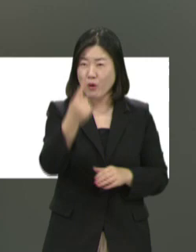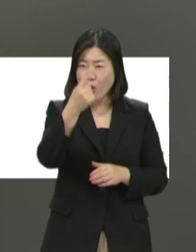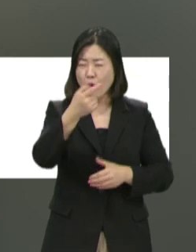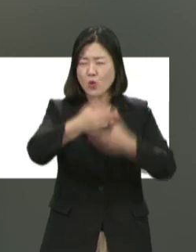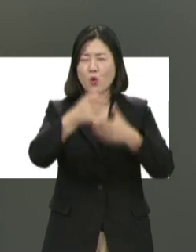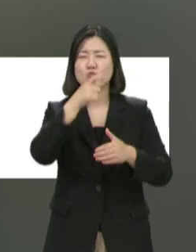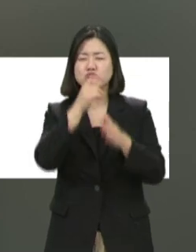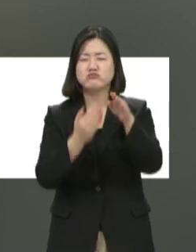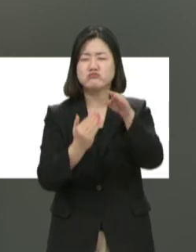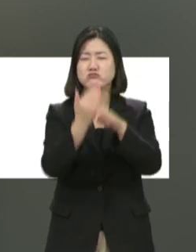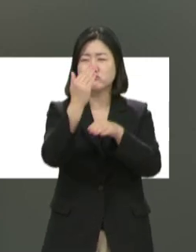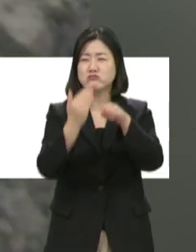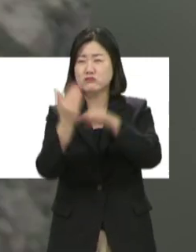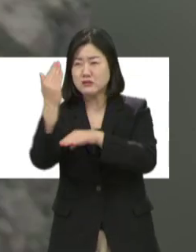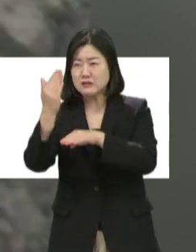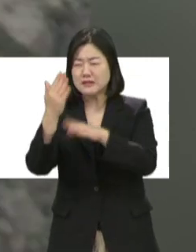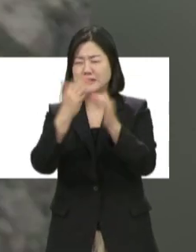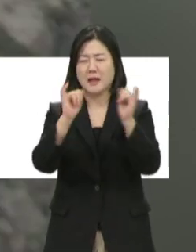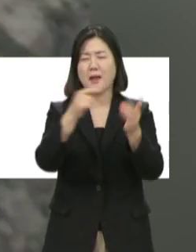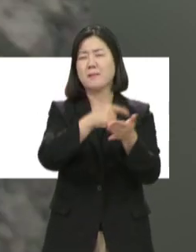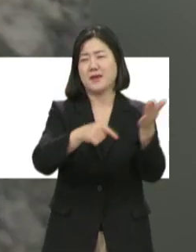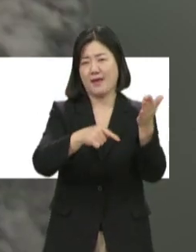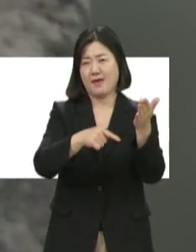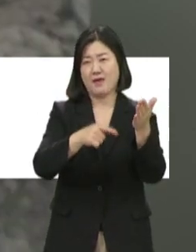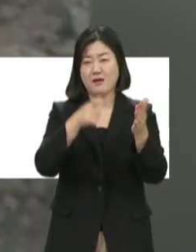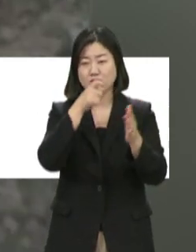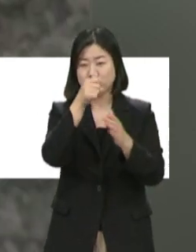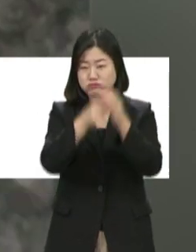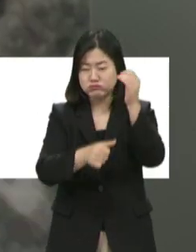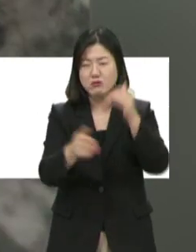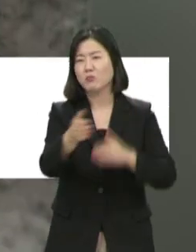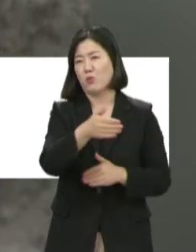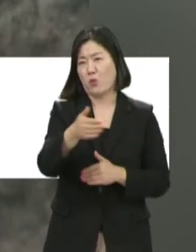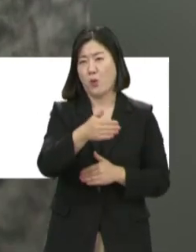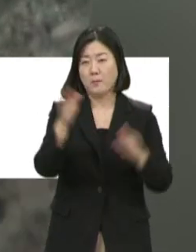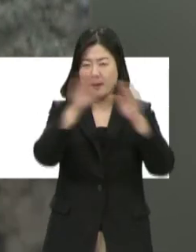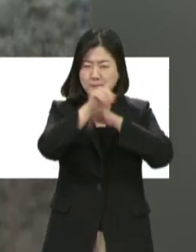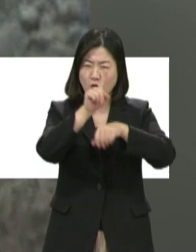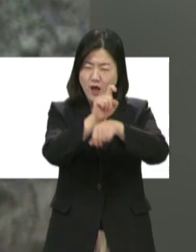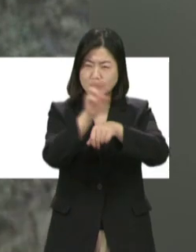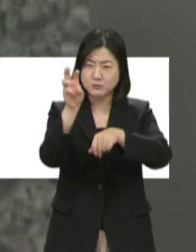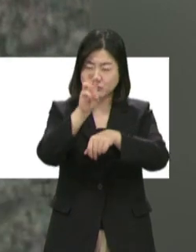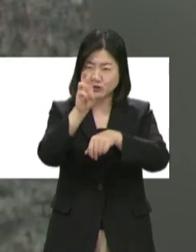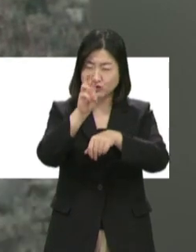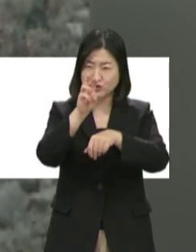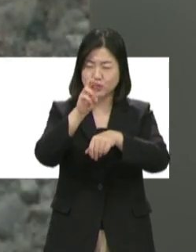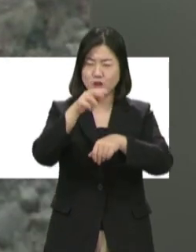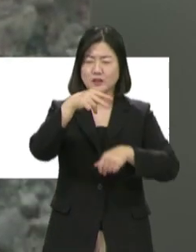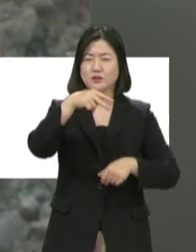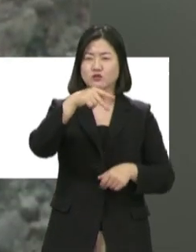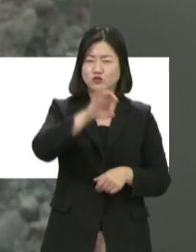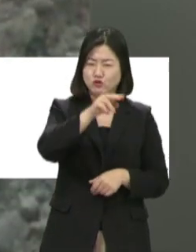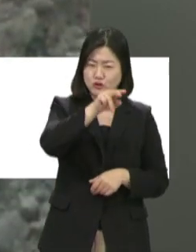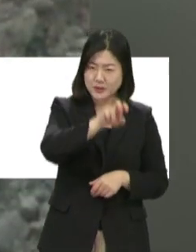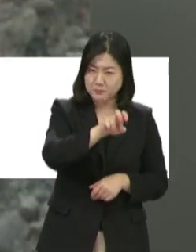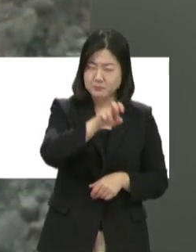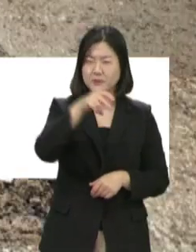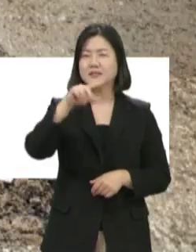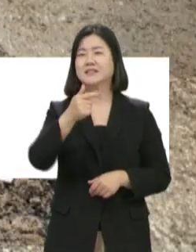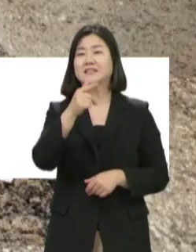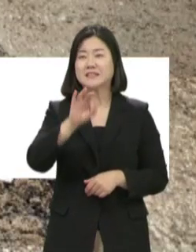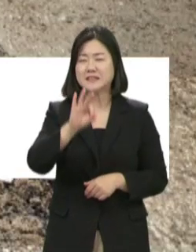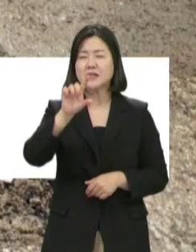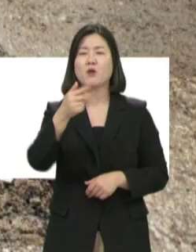도로에 물이 넘쳤지만 다행히 임명 피해나 침수는 없었고 밤 11시 30분 세종시 중립위